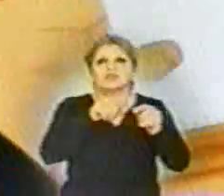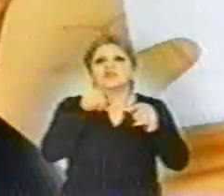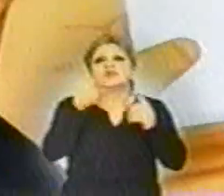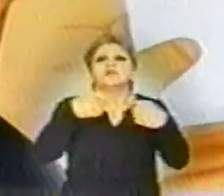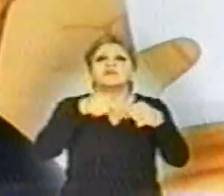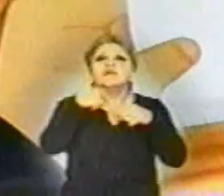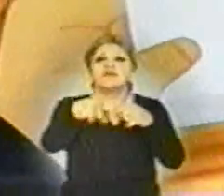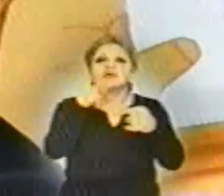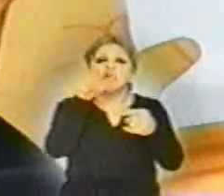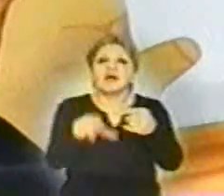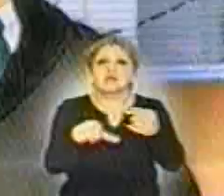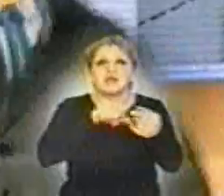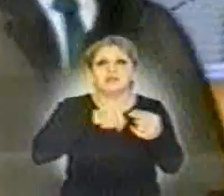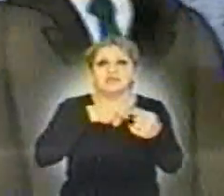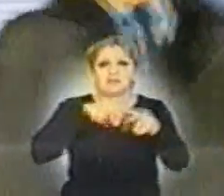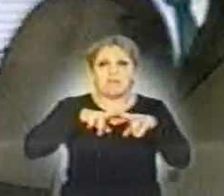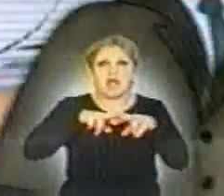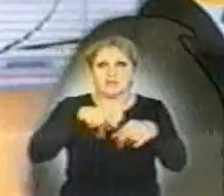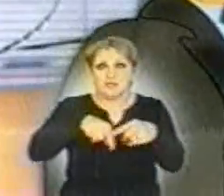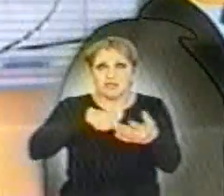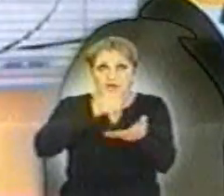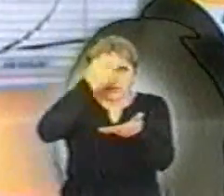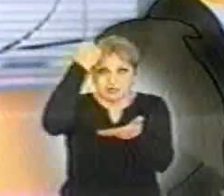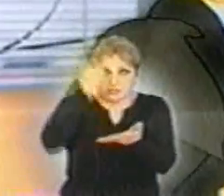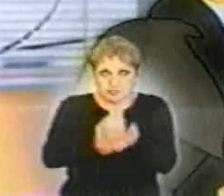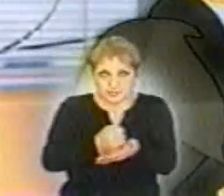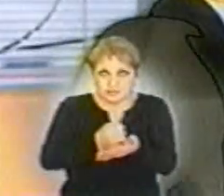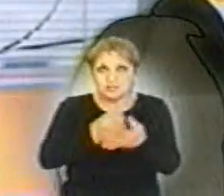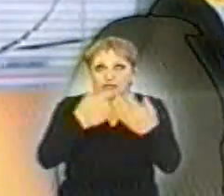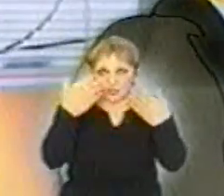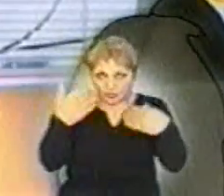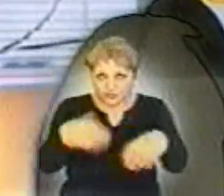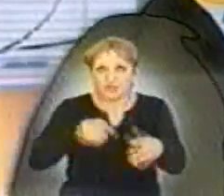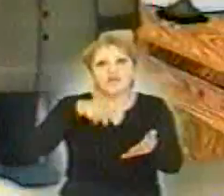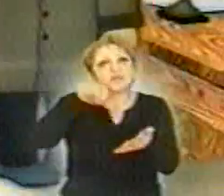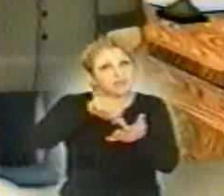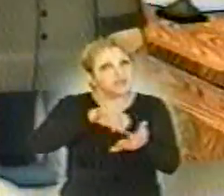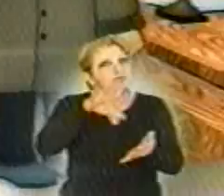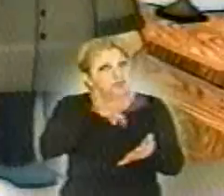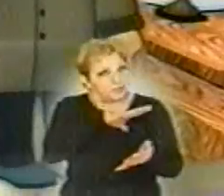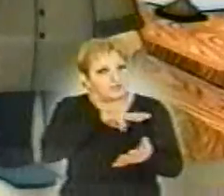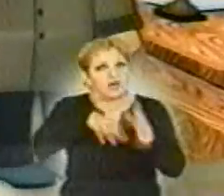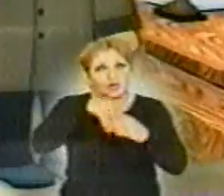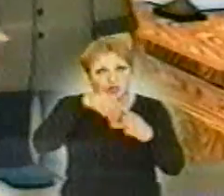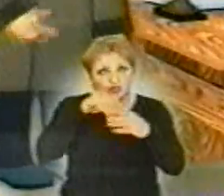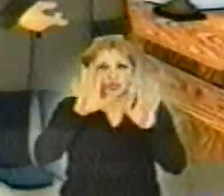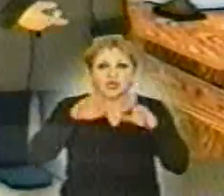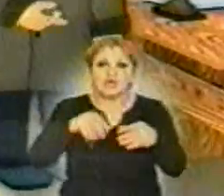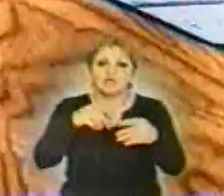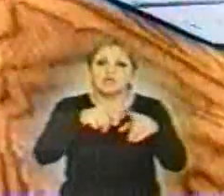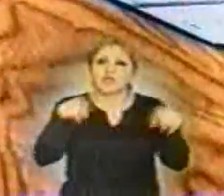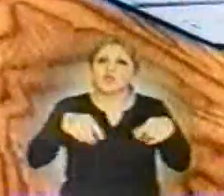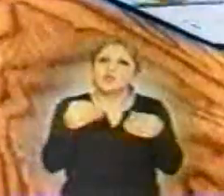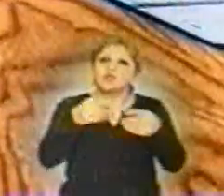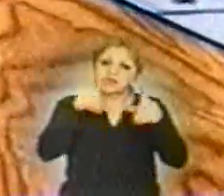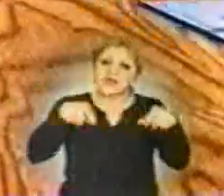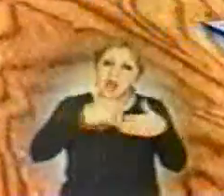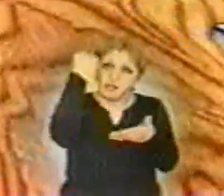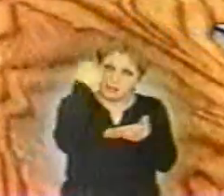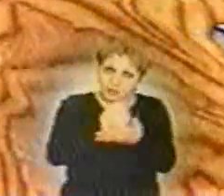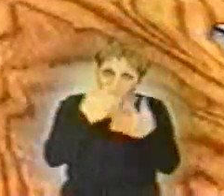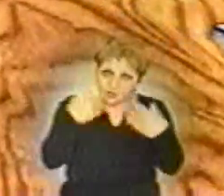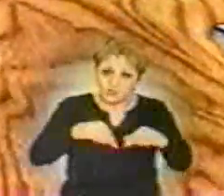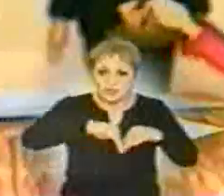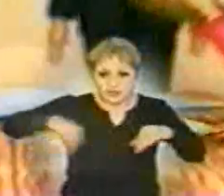տեղավորում ծրարի մեջ, այ այսպես, և մոտենում քվեաթուֆին։ Հանձնաժողովի անդամը իմ անձը հաստատող փաստաթղթի վերջիներում քվեարկությանը մասնակցելու